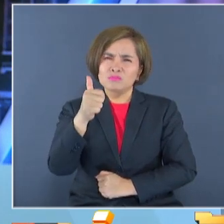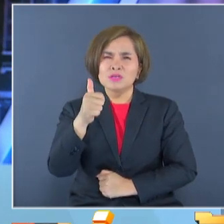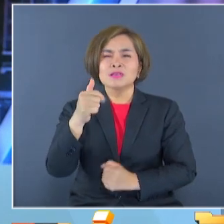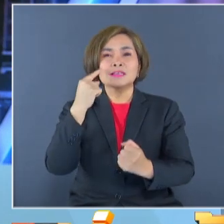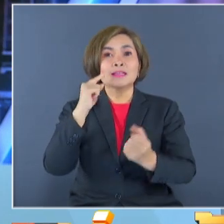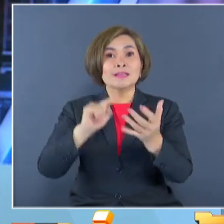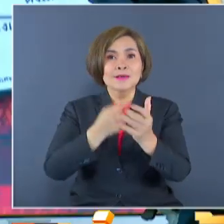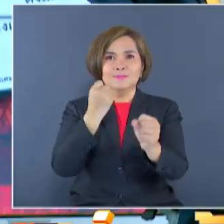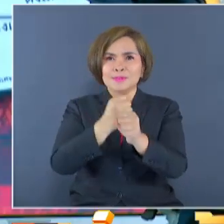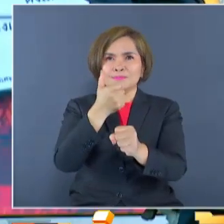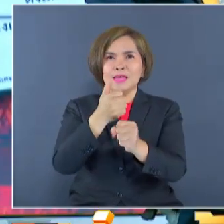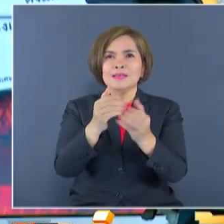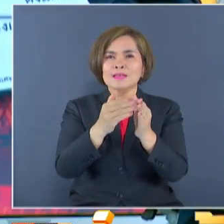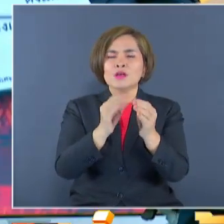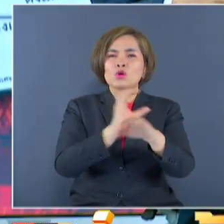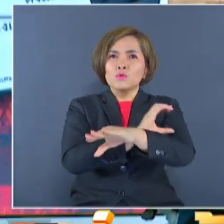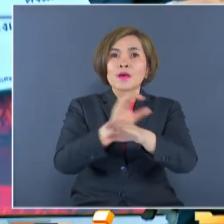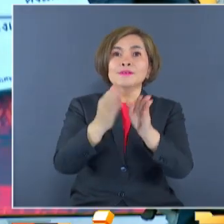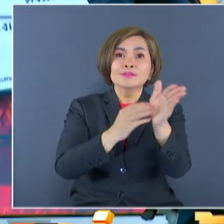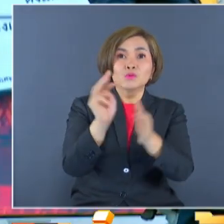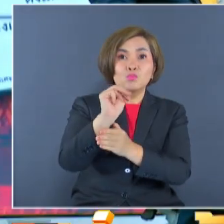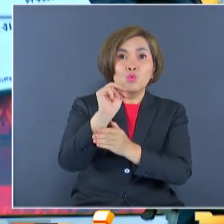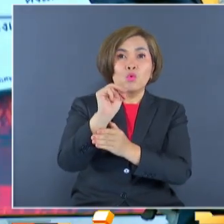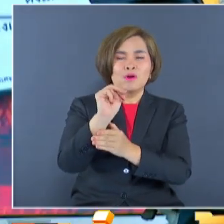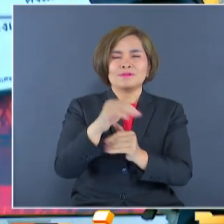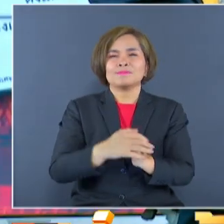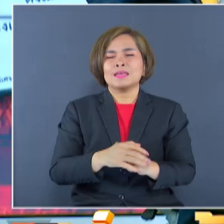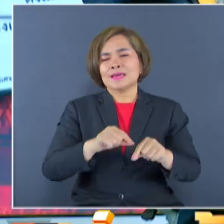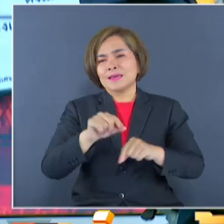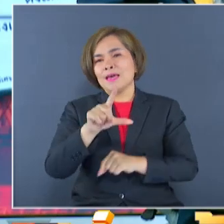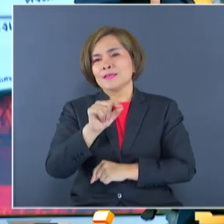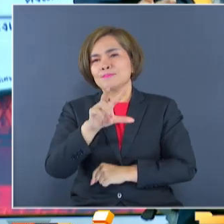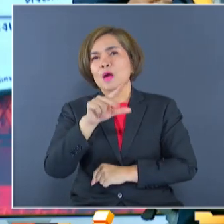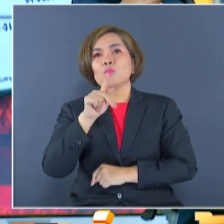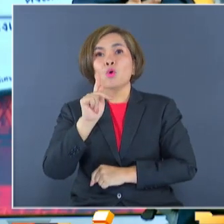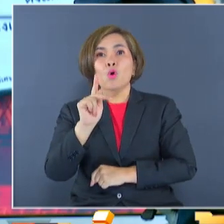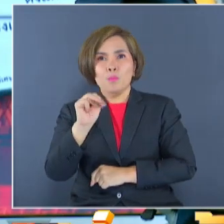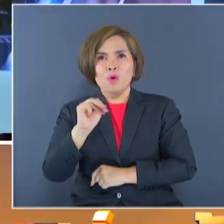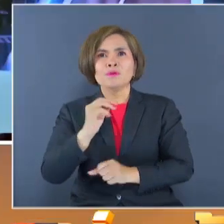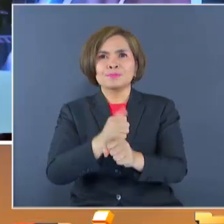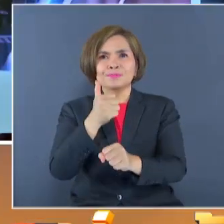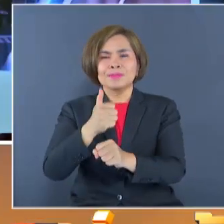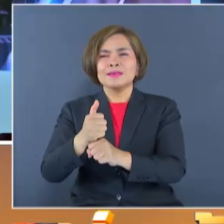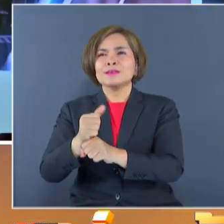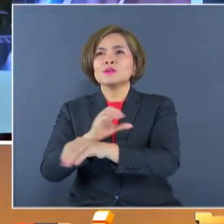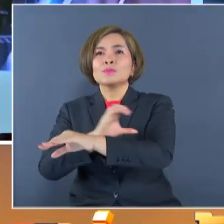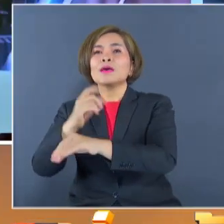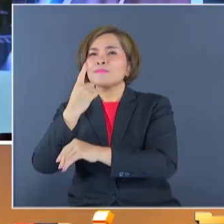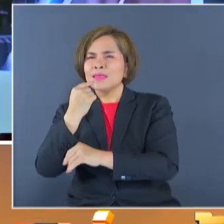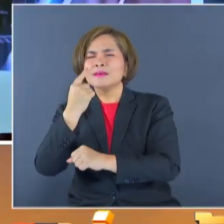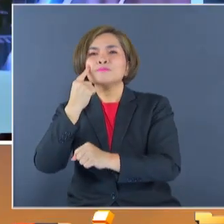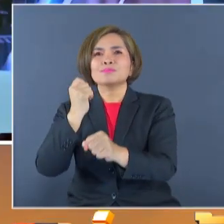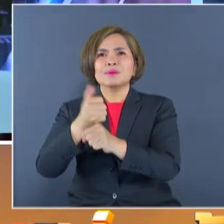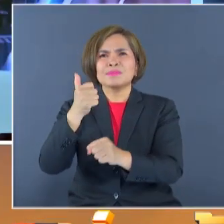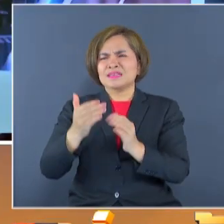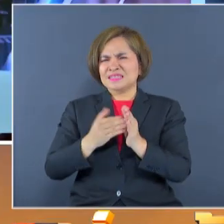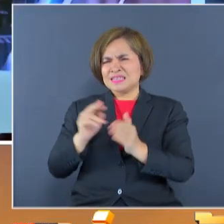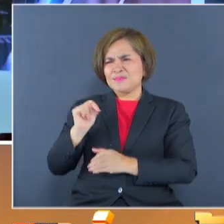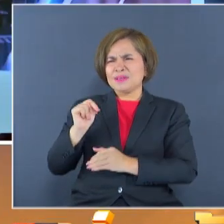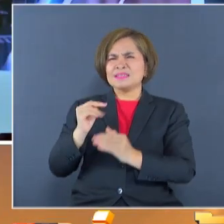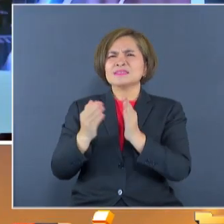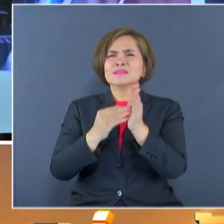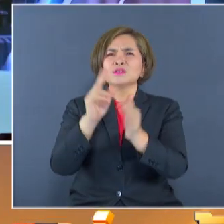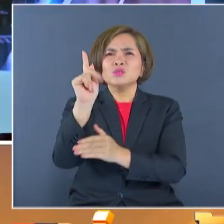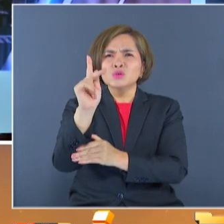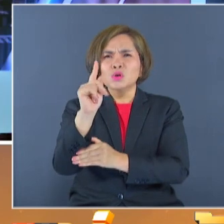็คอ สาย 4 เห้วก ต่วัถบางใหญ่ 23 กิโลเมรแล้็สายสแดง เพรวไมมเอกชนเข้ามาร่วมส่นสายสนำเงินกัสสีเข